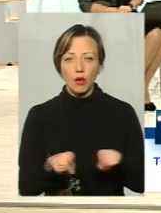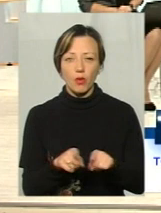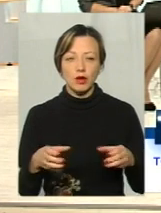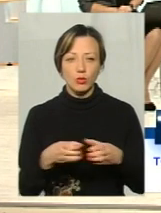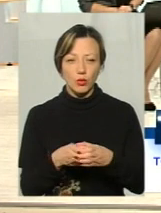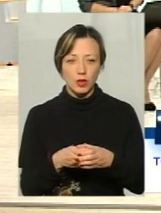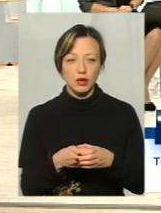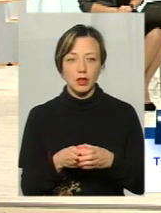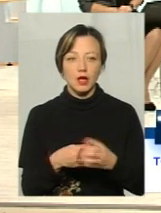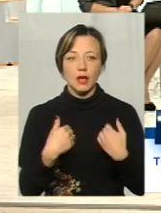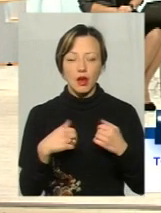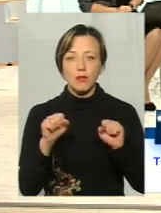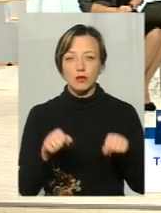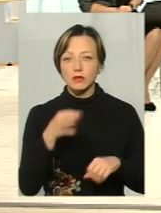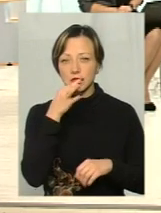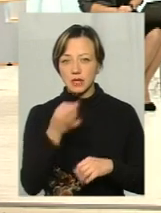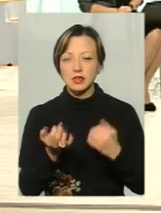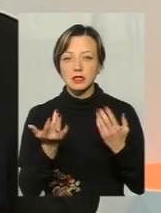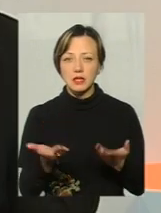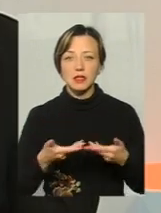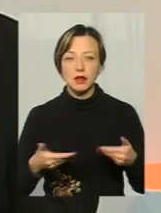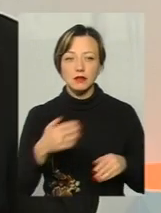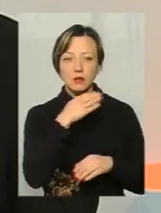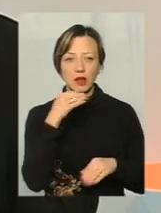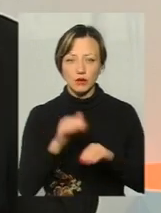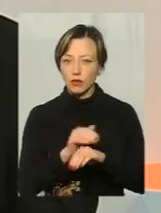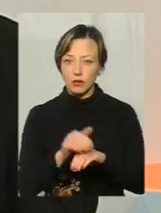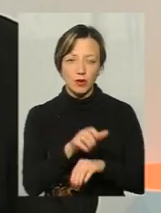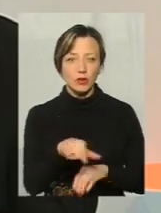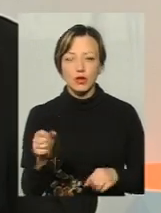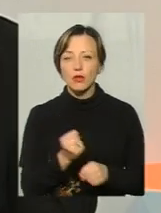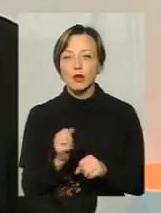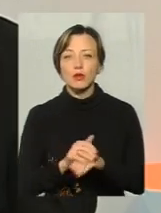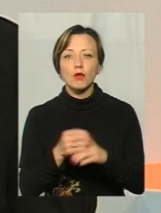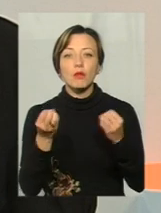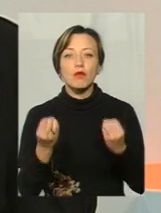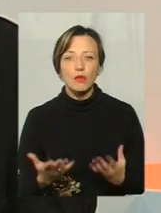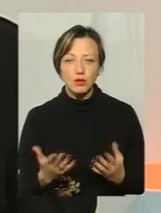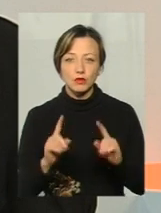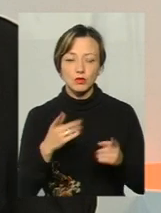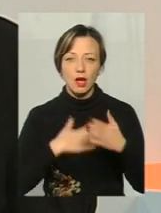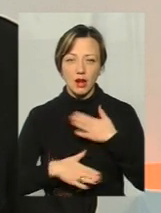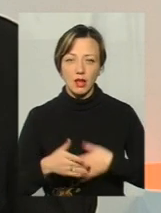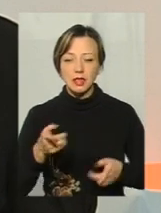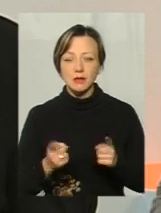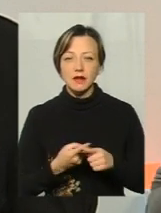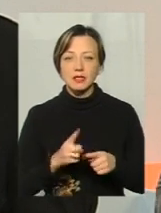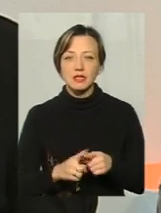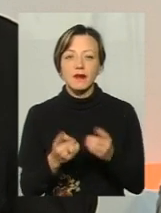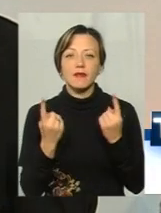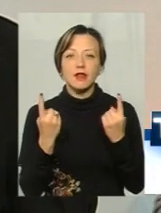категорії. І я можу сказати, наскільки нас дуже багато добрих людей. І робити добро просто і дуже радісно. Насправді це